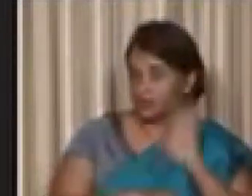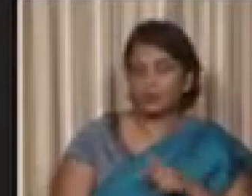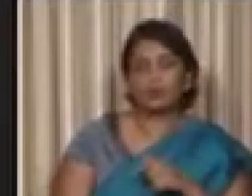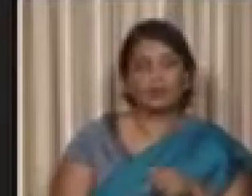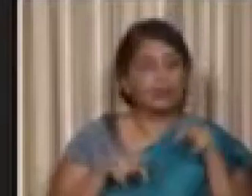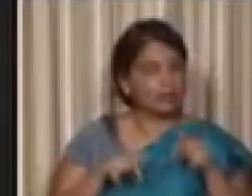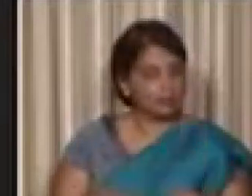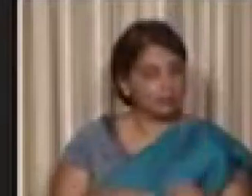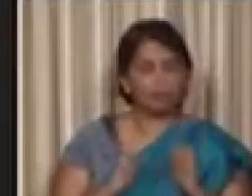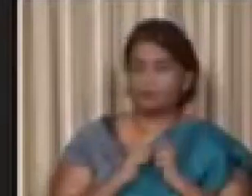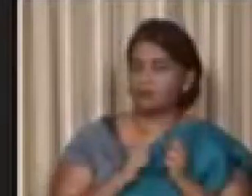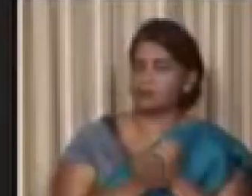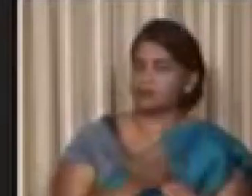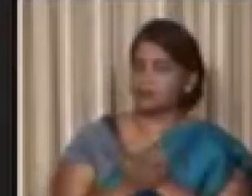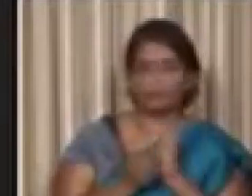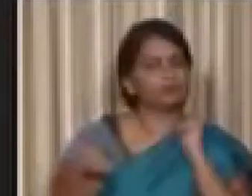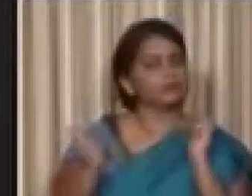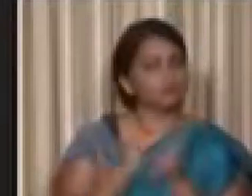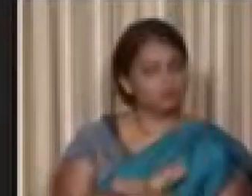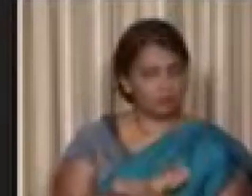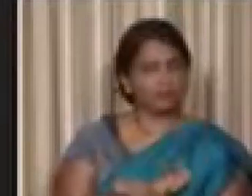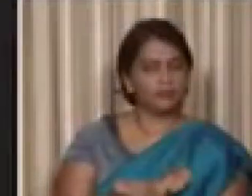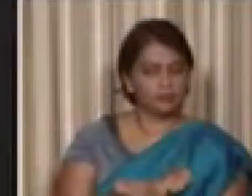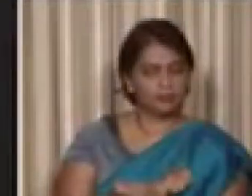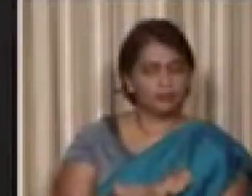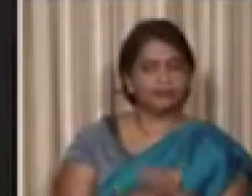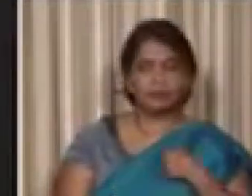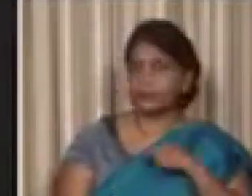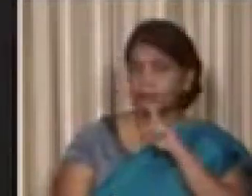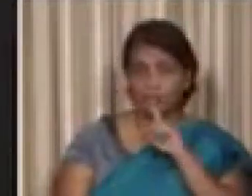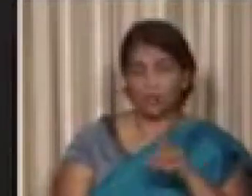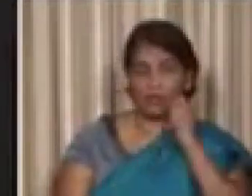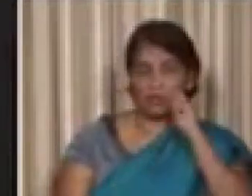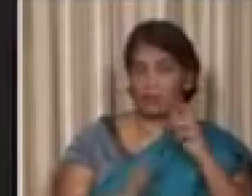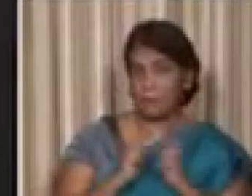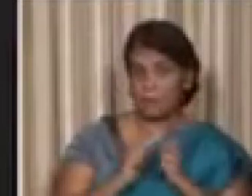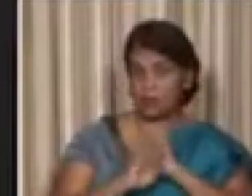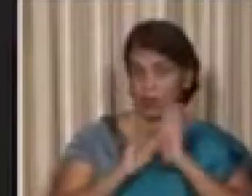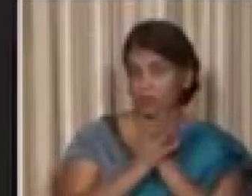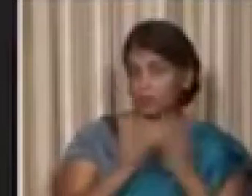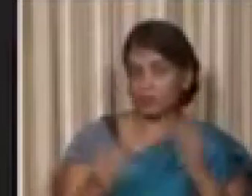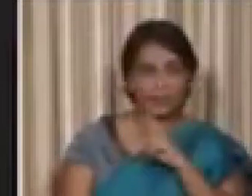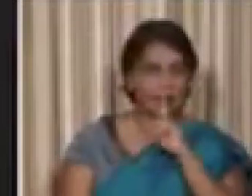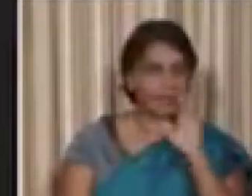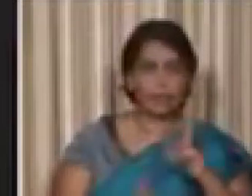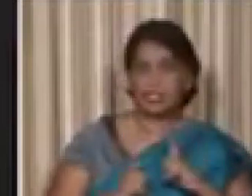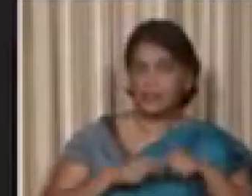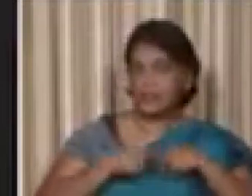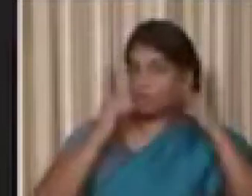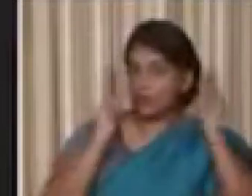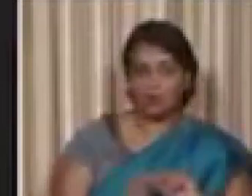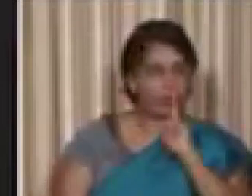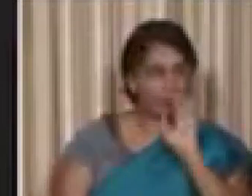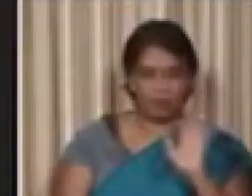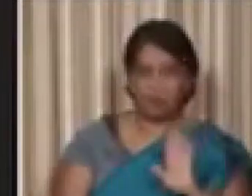අද ඒ තත්ත්වය සම්පූර්ණයෙන් වෙනස් කරගෙන යන ක්‍රමානුකූල. මම කියන්නේ නැහැ ඒකෙන් මිනිස්සුන්ගේ ප්‍රශ්න ඔක්කොම විසඳුණා කියලා. ජීවන වියදම අඩු වුණා කියලා.